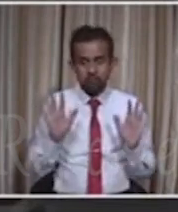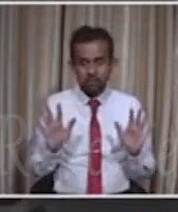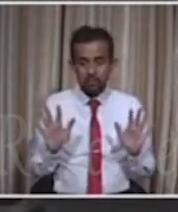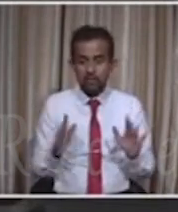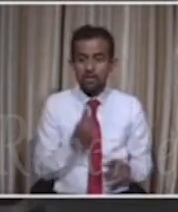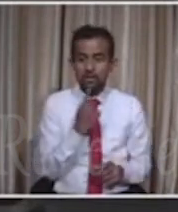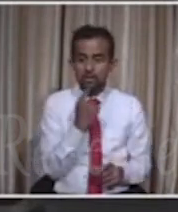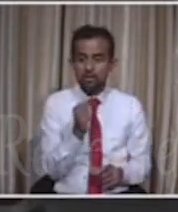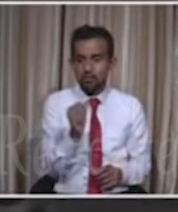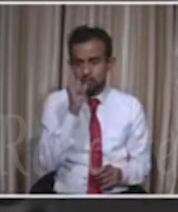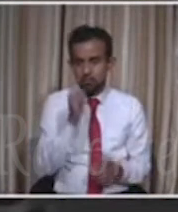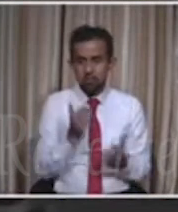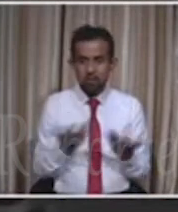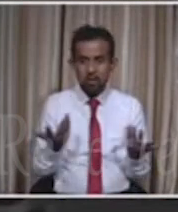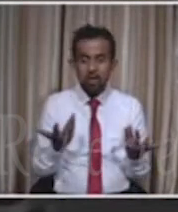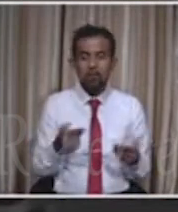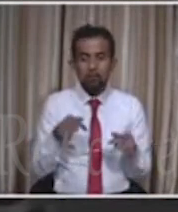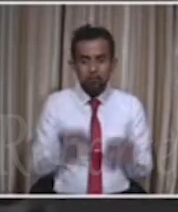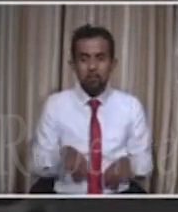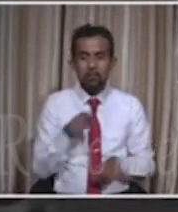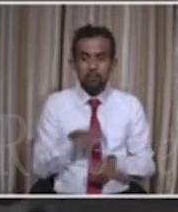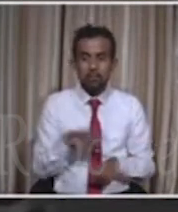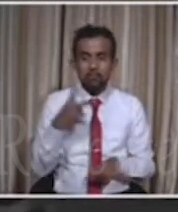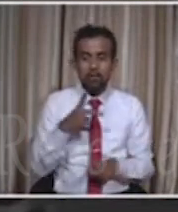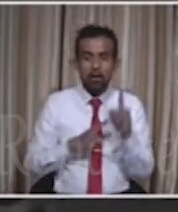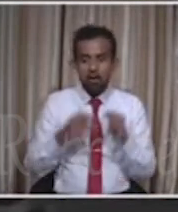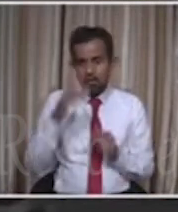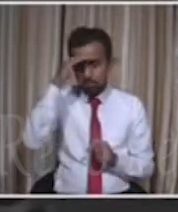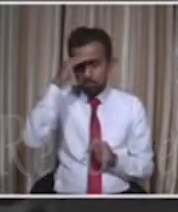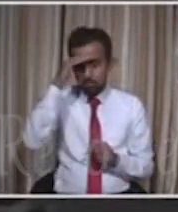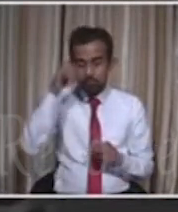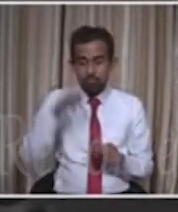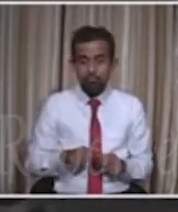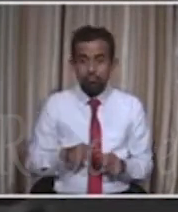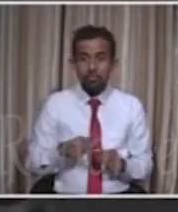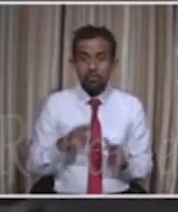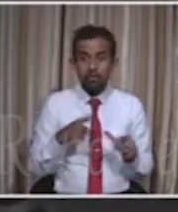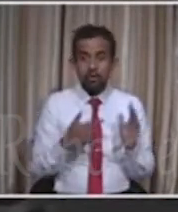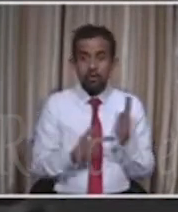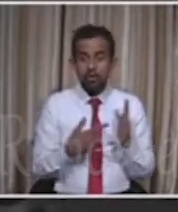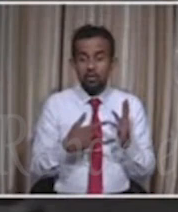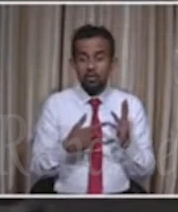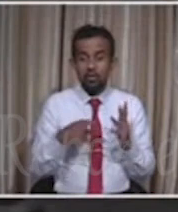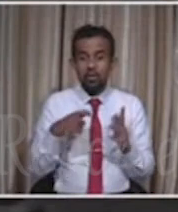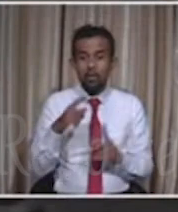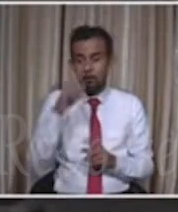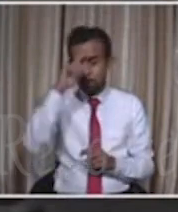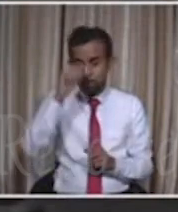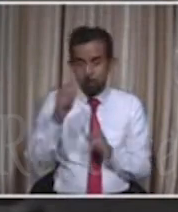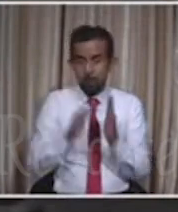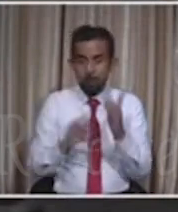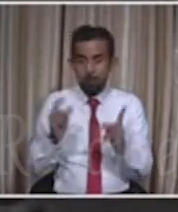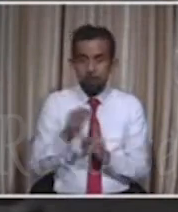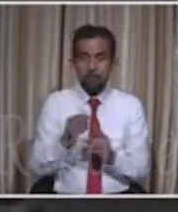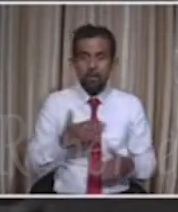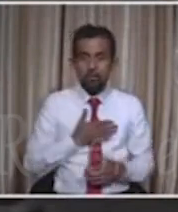තත්වයක් පත් වෙලා තියෙනවා මෙන්න මෙහෙම අවස්ථාවකදී තමයි නියෝජ්‍ය කතානායකතුමනි අතුකෝරළ මැතිතුමා මන්ත්‍රීතුමා